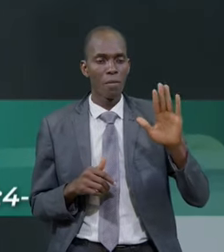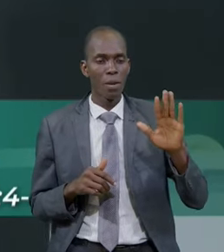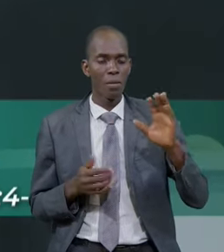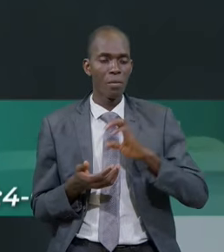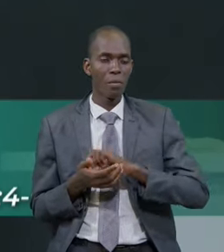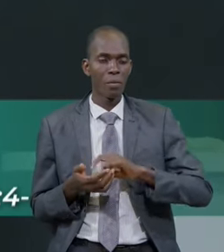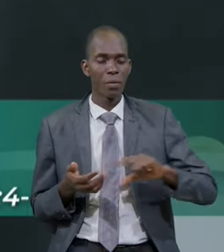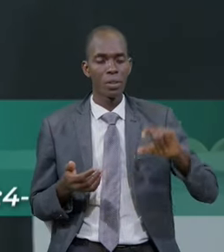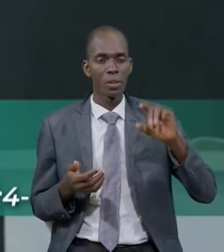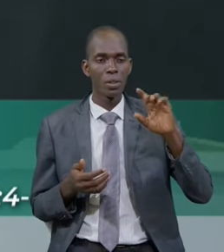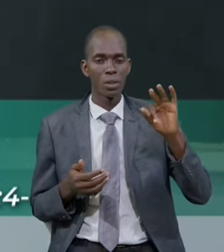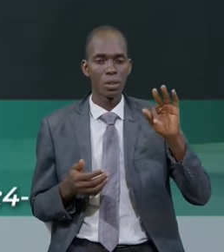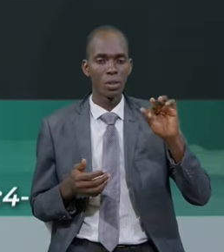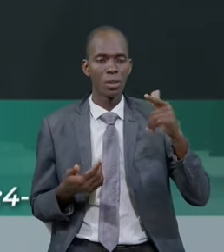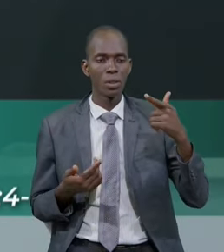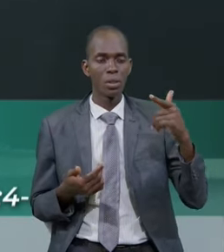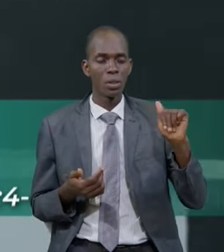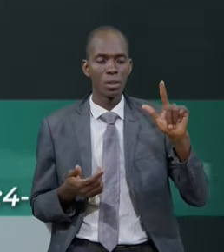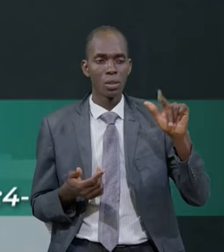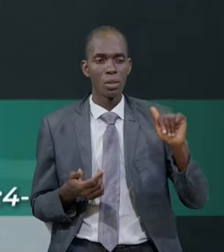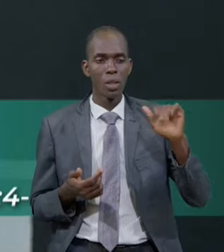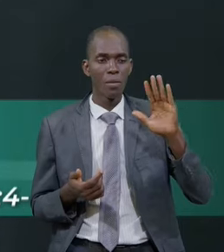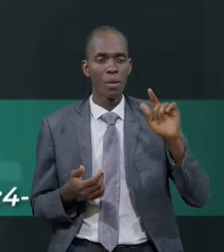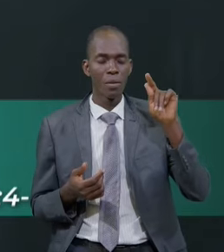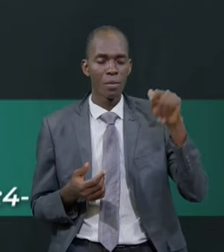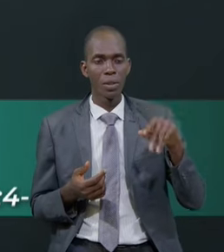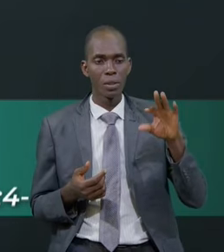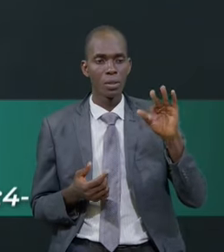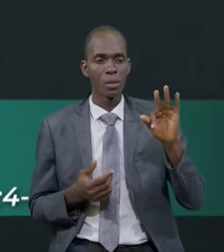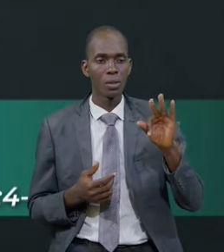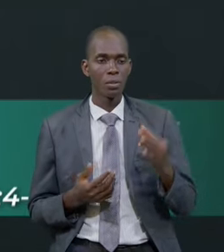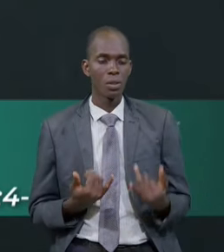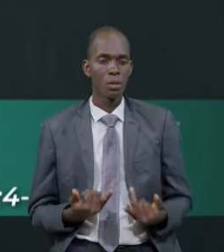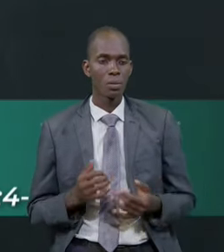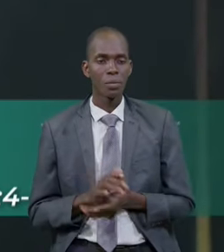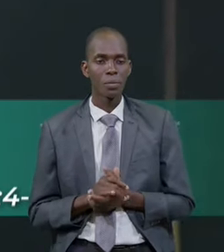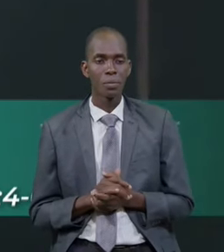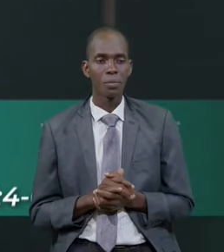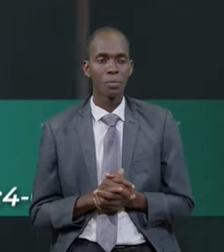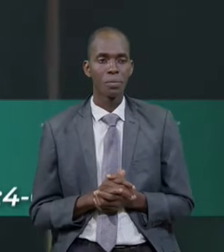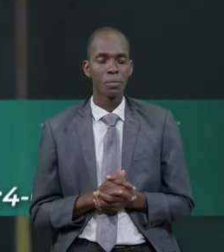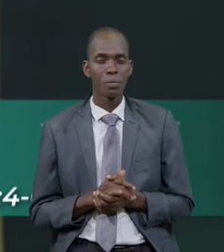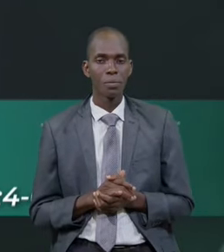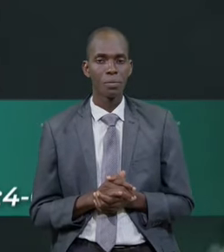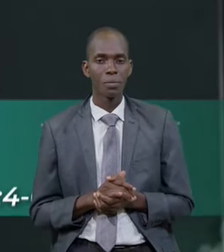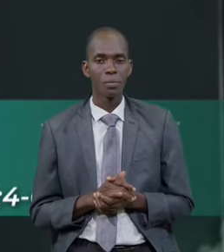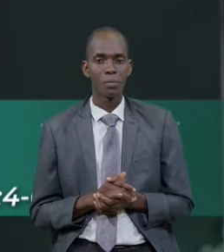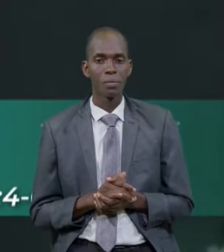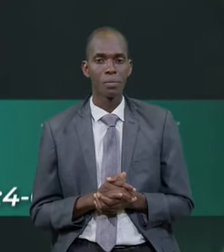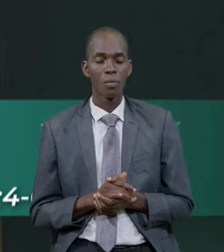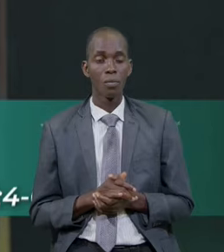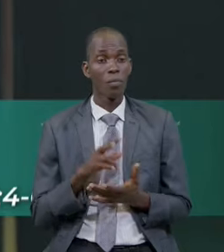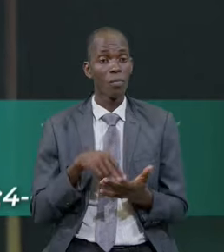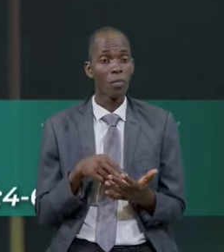Lisons à partir du verset 19. Galates au chapitre 5. Lisons à partir du